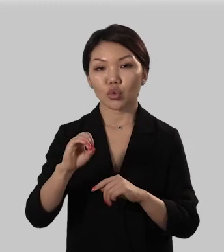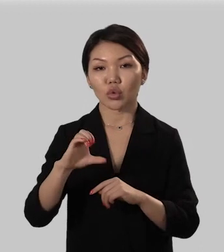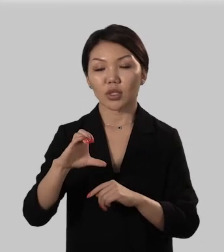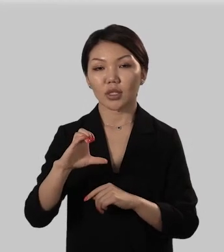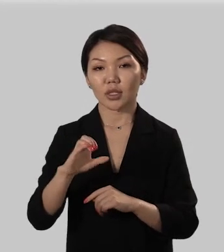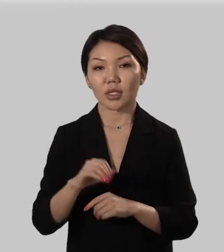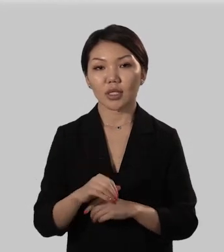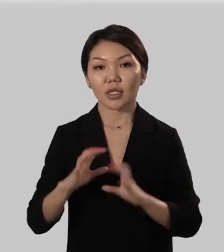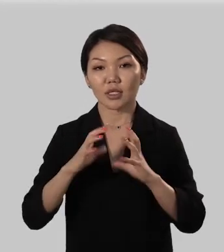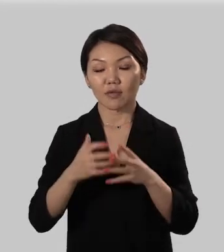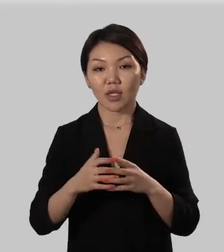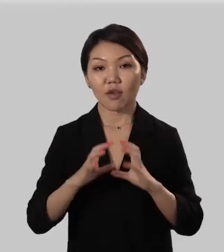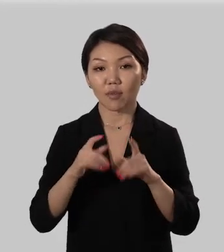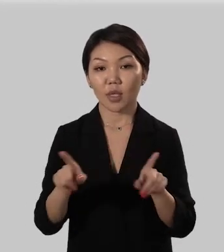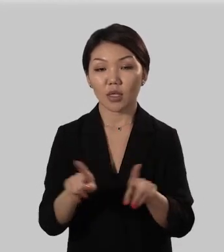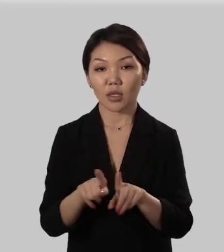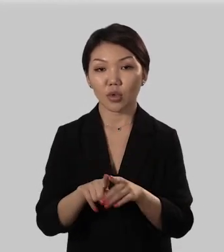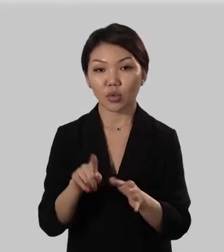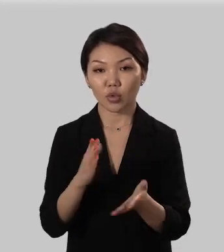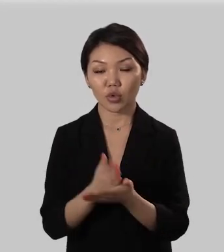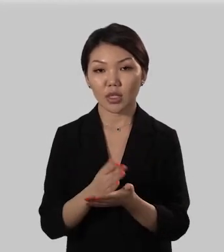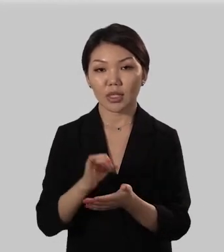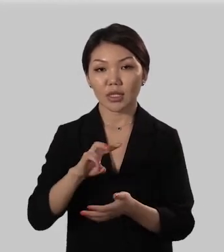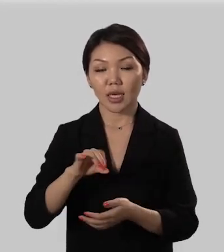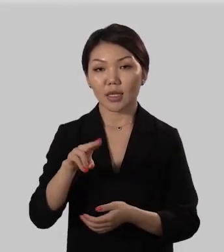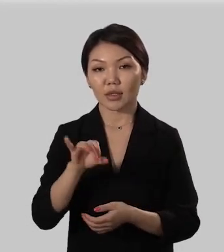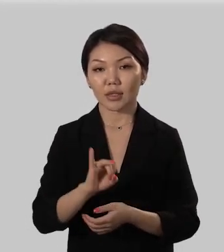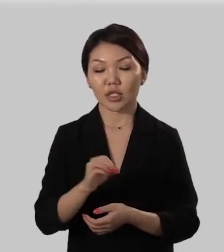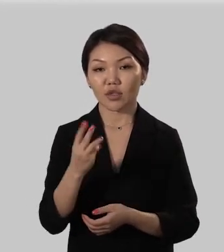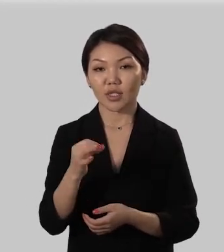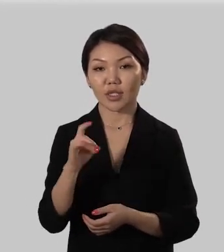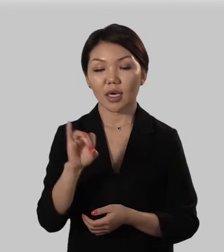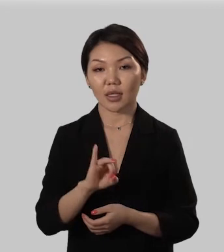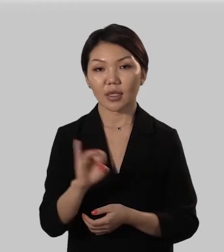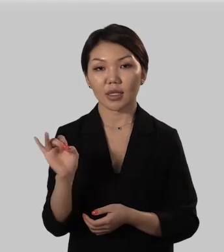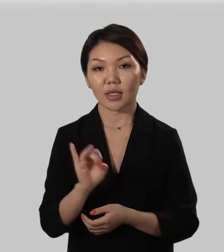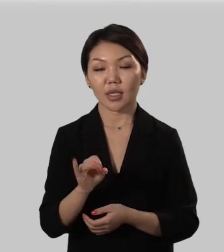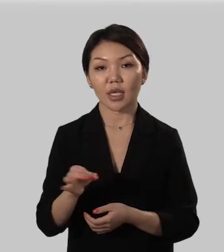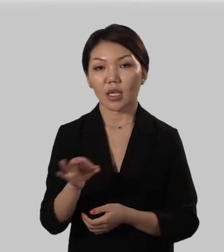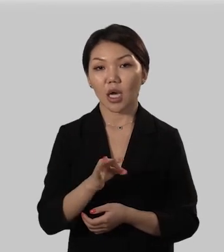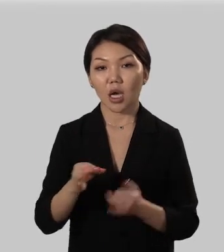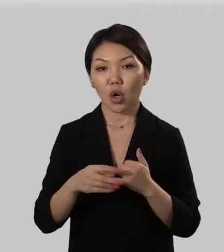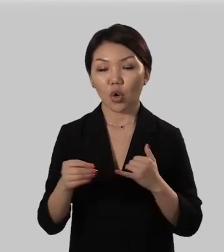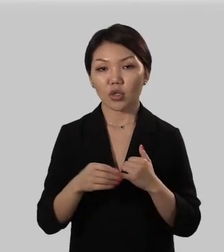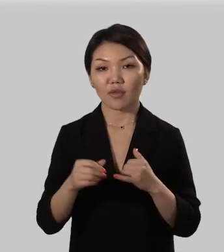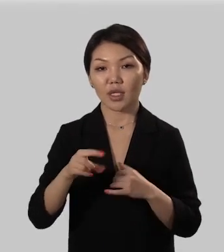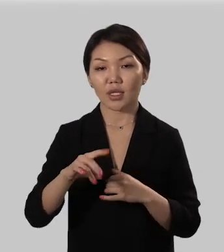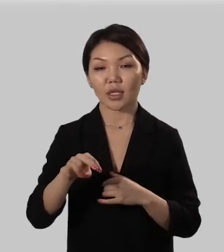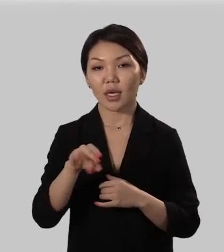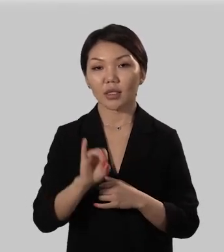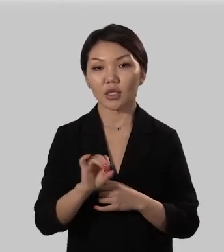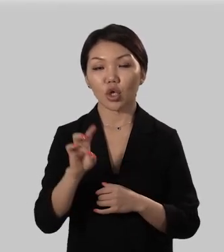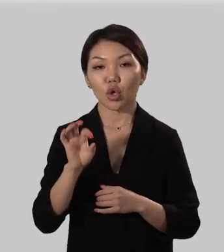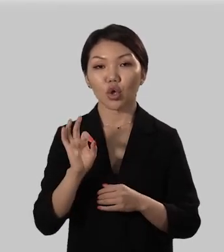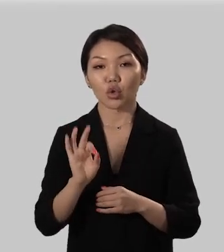ещё несколько подобных феноменов в исландии швейцарии и на острове гренландия но только